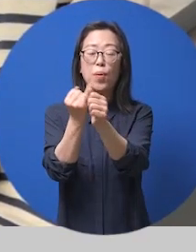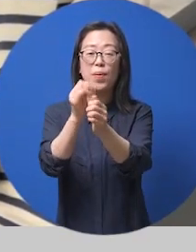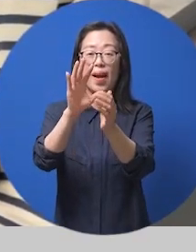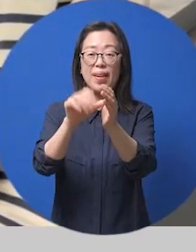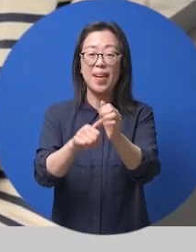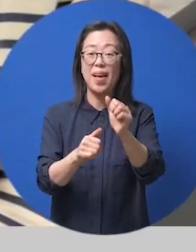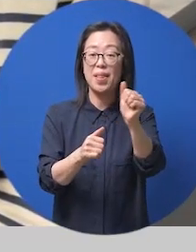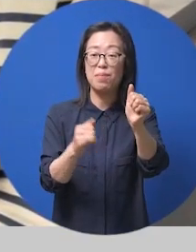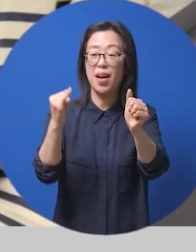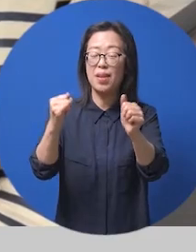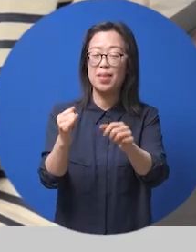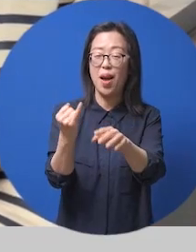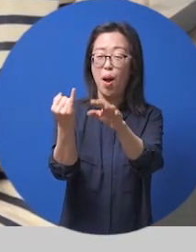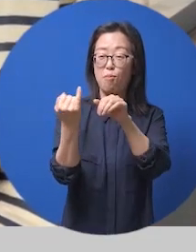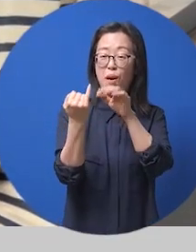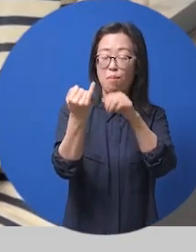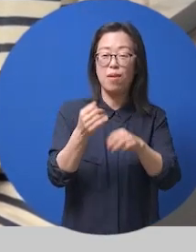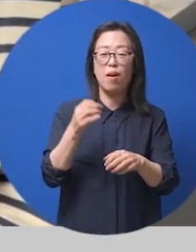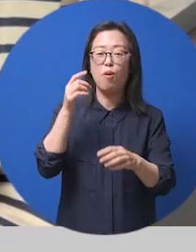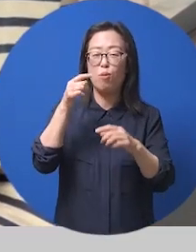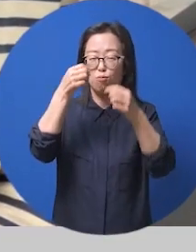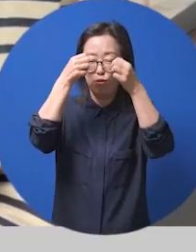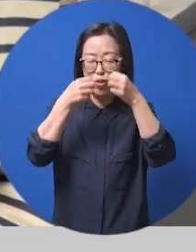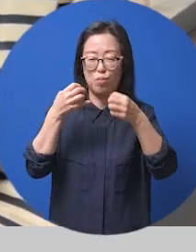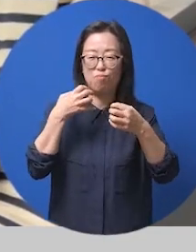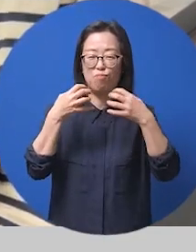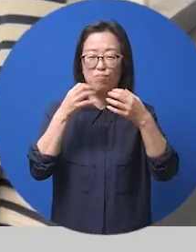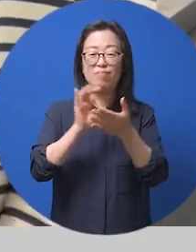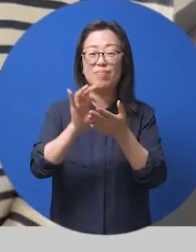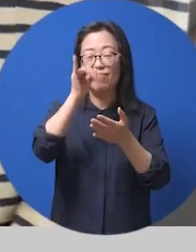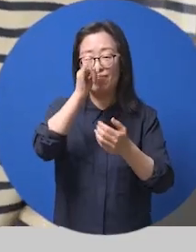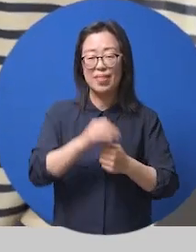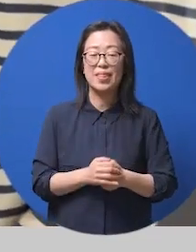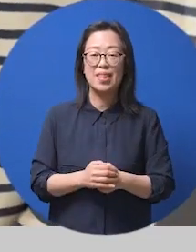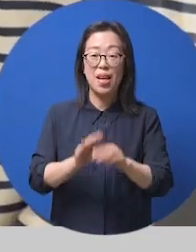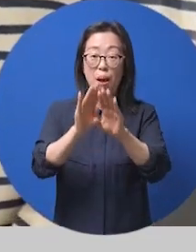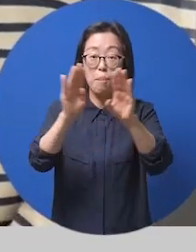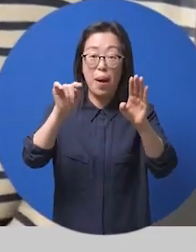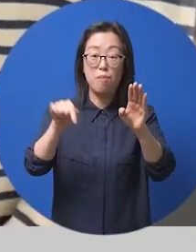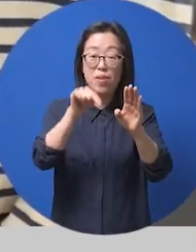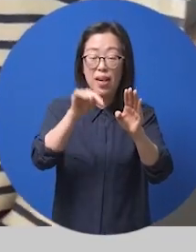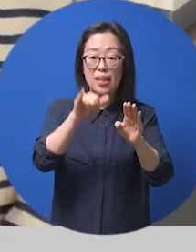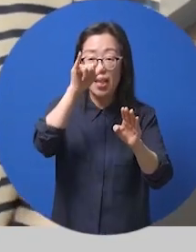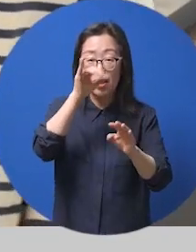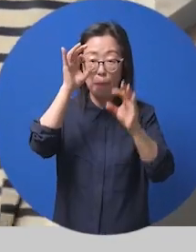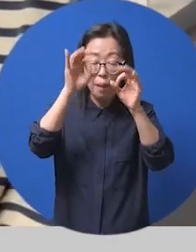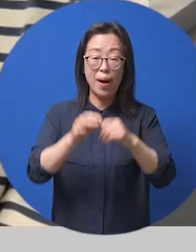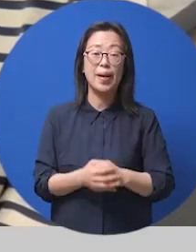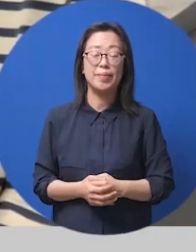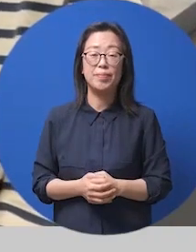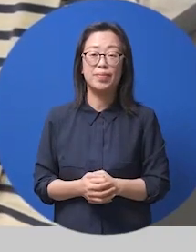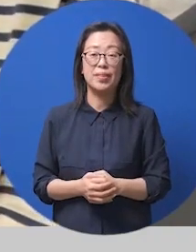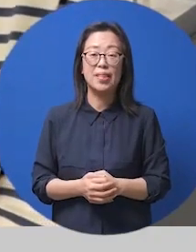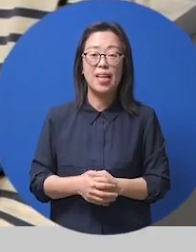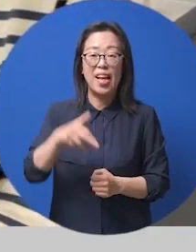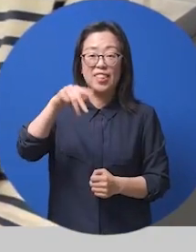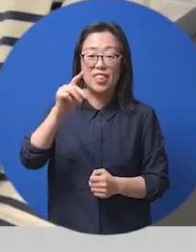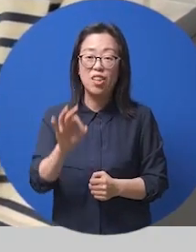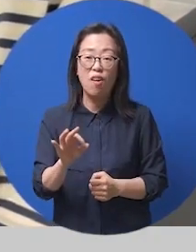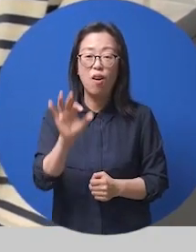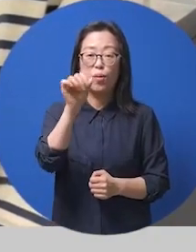짝짓기철 수컷이 암컷을 부르기 위해서 사용하기도 합니다. 저희 박물관에 전시되어 있는 표본들을 보시면